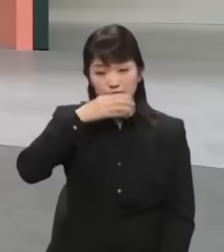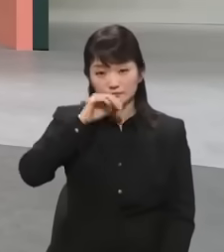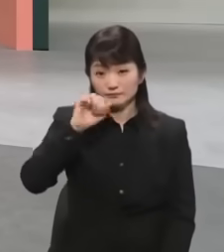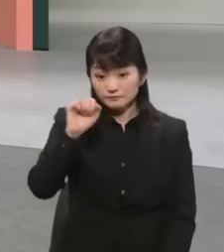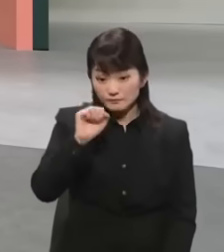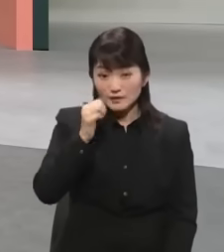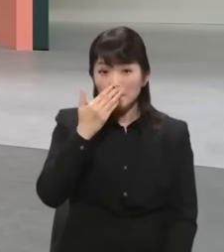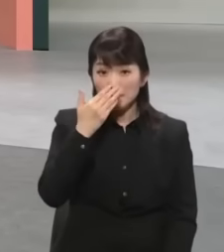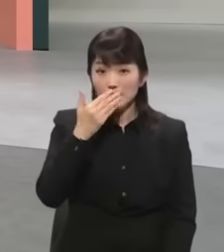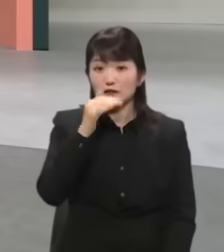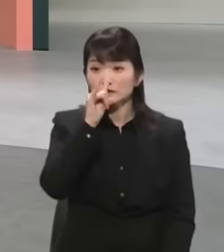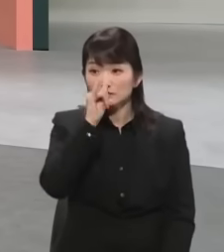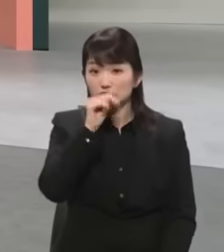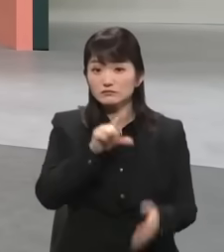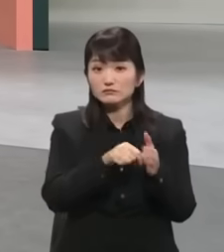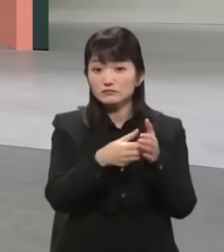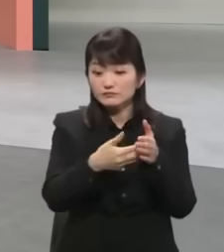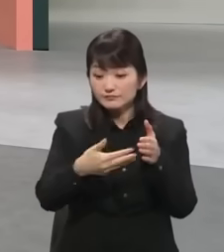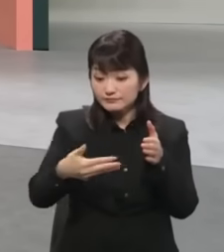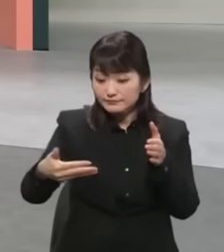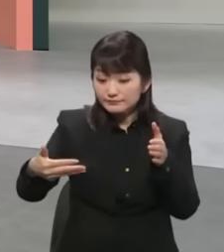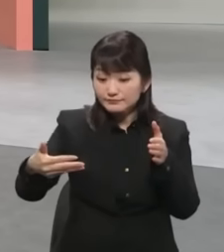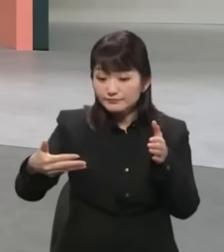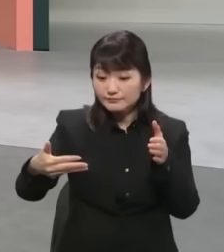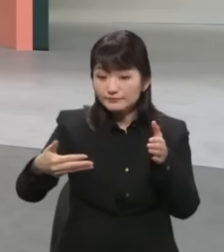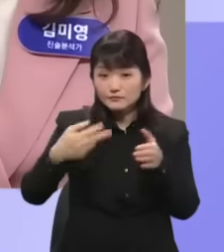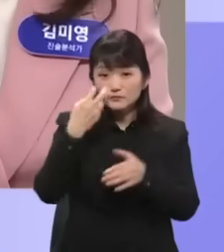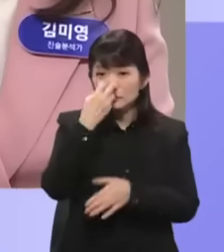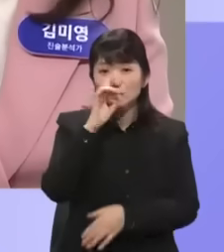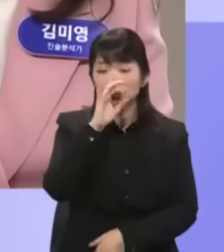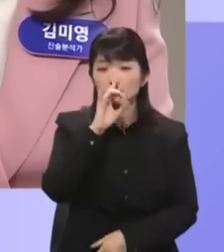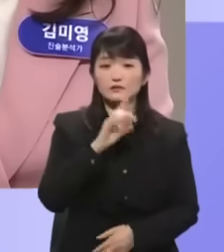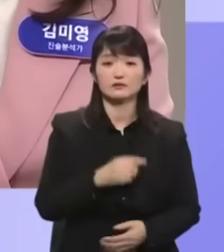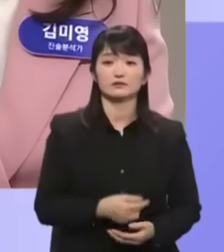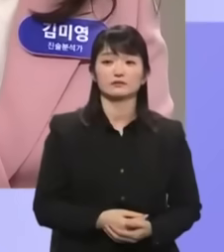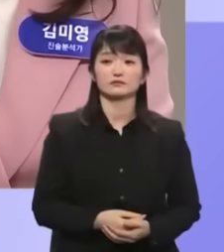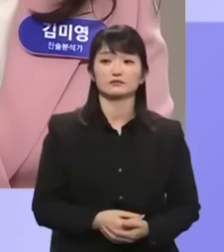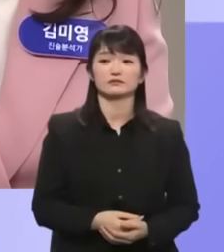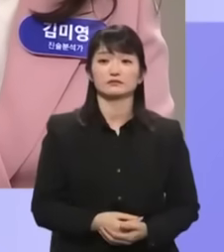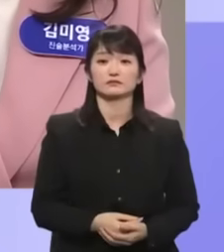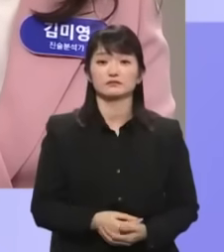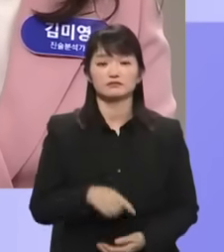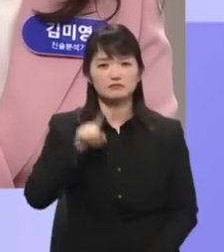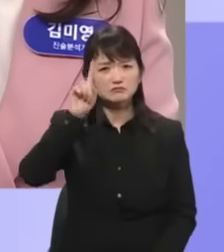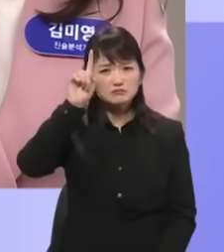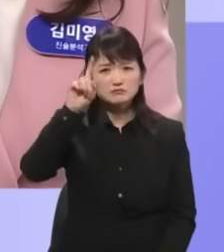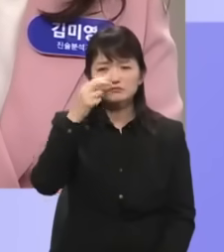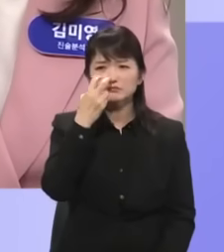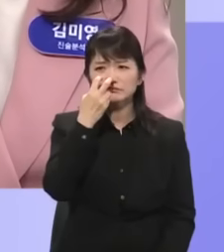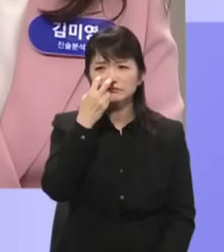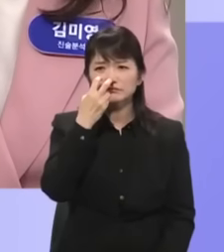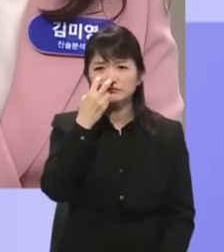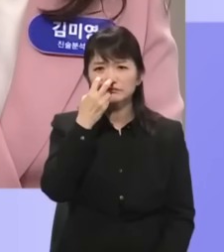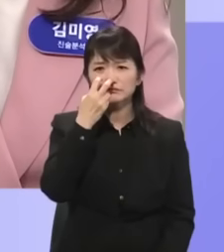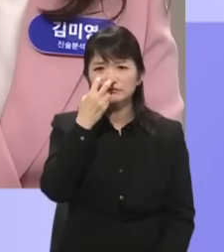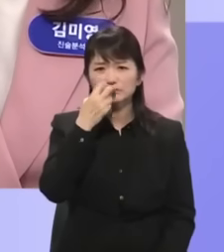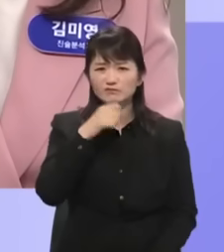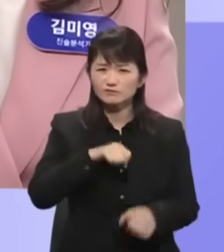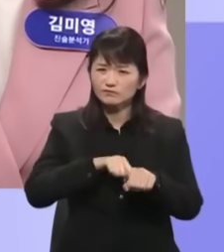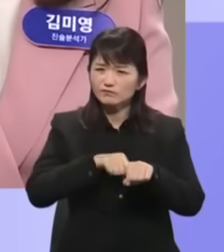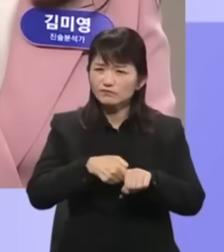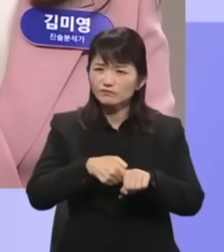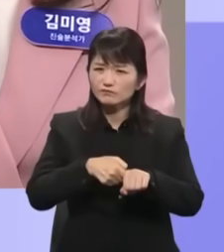가능성이 있다면 시간이 지나면 음주운전은 이제 체크가 안 되잖아요 그러니까 뭐 내일 조사한다고 하는데 강제